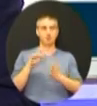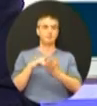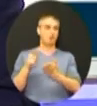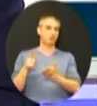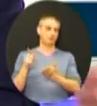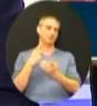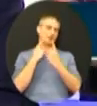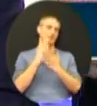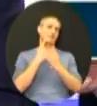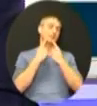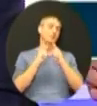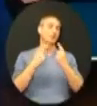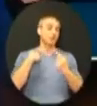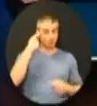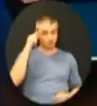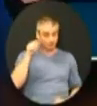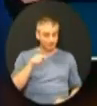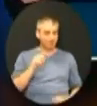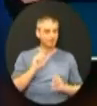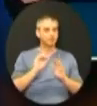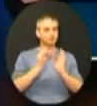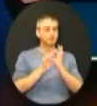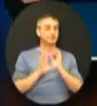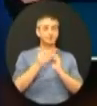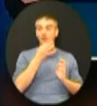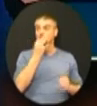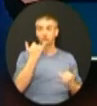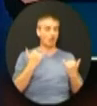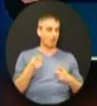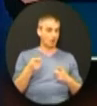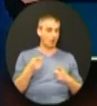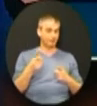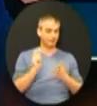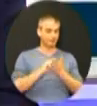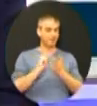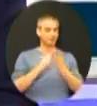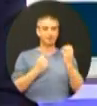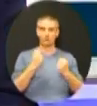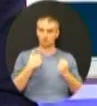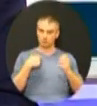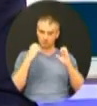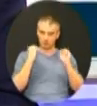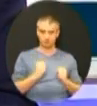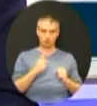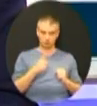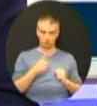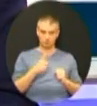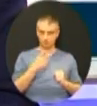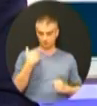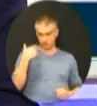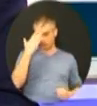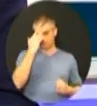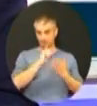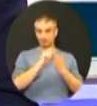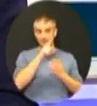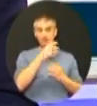הזה וזה דיון אחר אני חושב שדווקא במקרים הקונקרטיים אם תשאל היום דווקא משרד תחבורה אני משוכנע מהמעט הכרות שלי עם